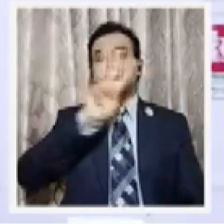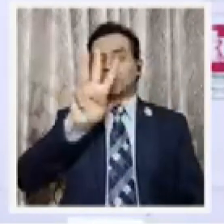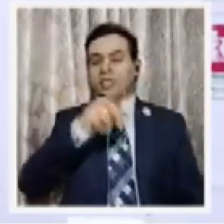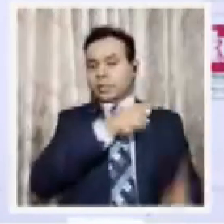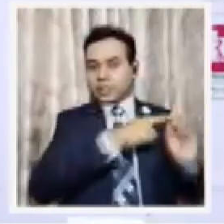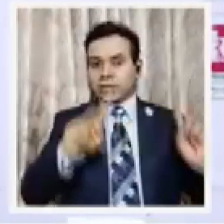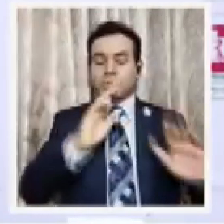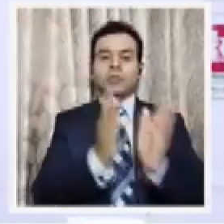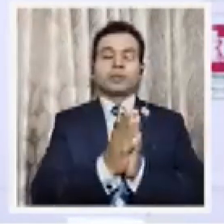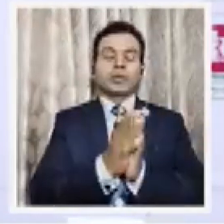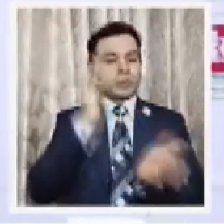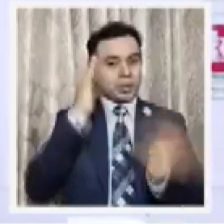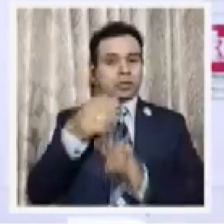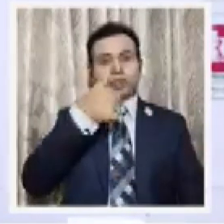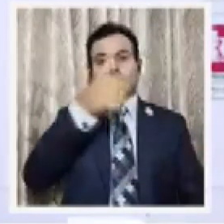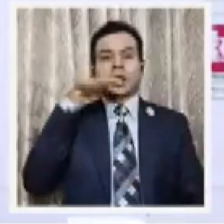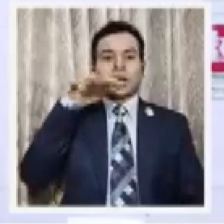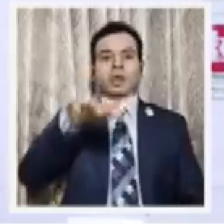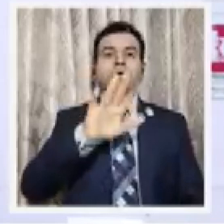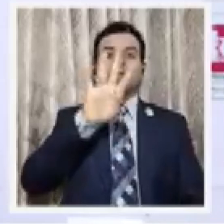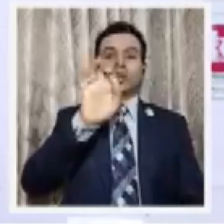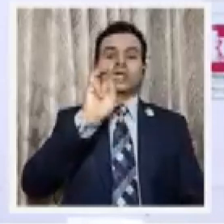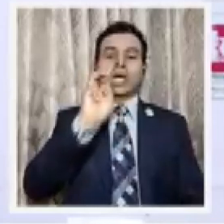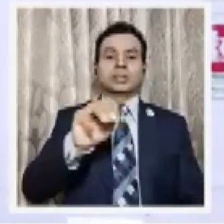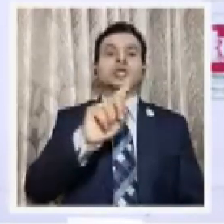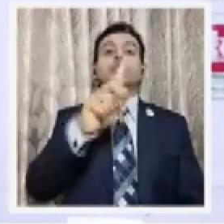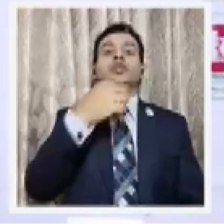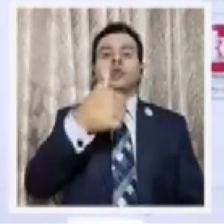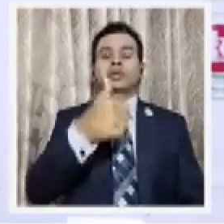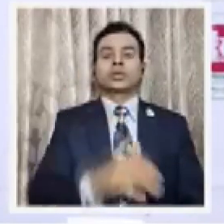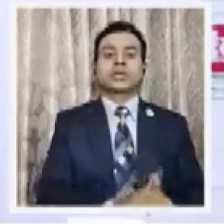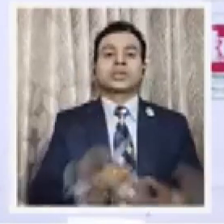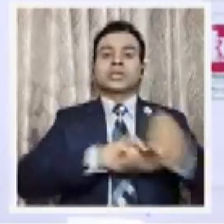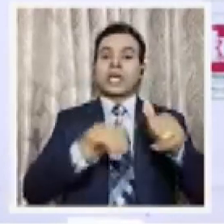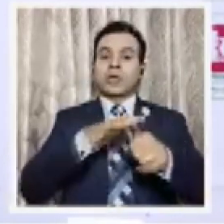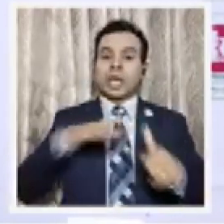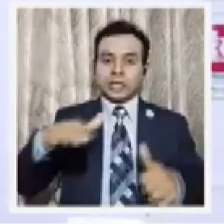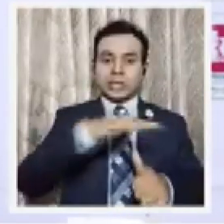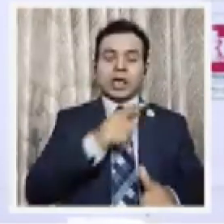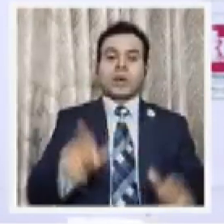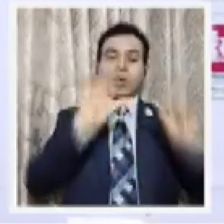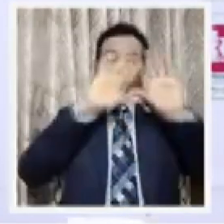বিশ্বে 24 ঘন্টা মৃত্যুবরণ করেছেন 4,823 জন এবং এ পর্যন্ত মৃত্যুবরণ করেছেন